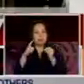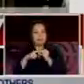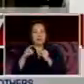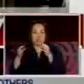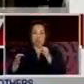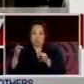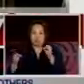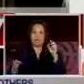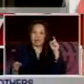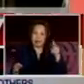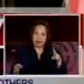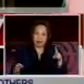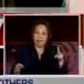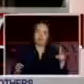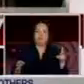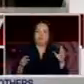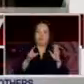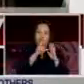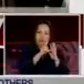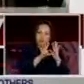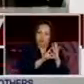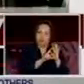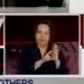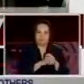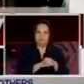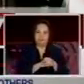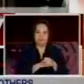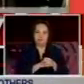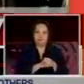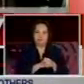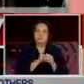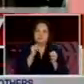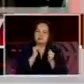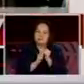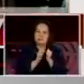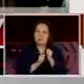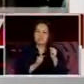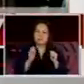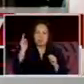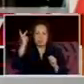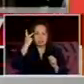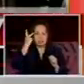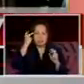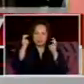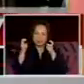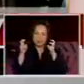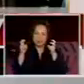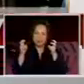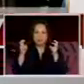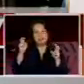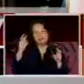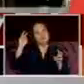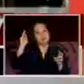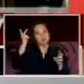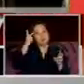batas. Pero kalahati yan tungkol sa politika. Anong ibig sabihin ng tungkol sa politika? Tungkol sa